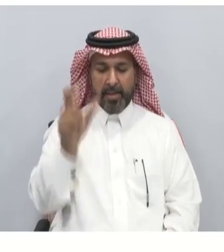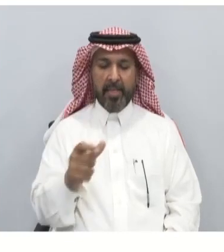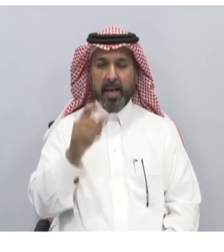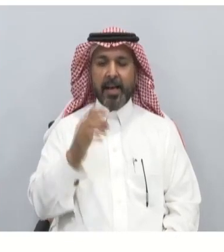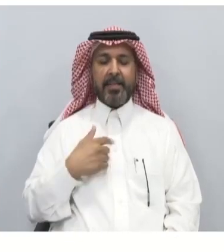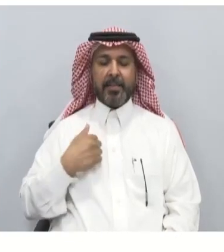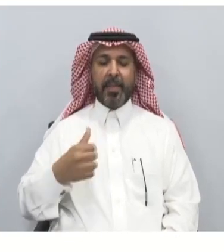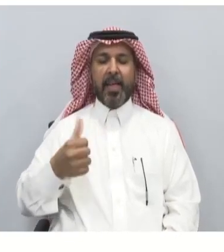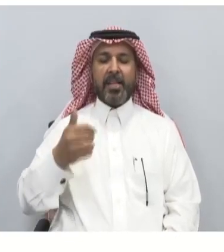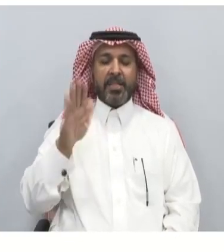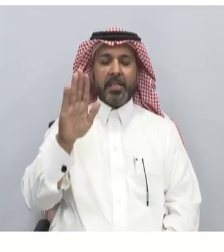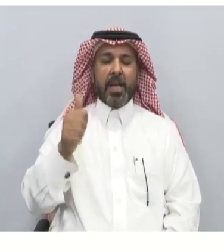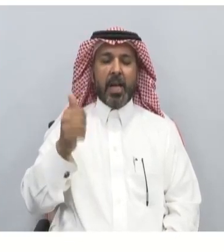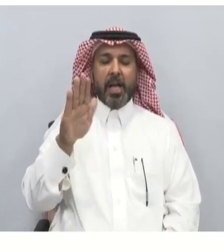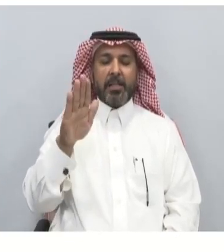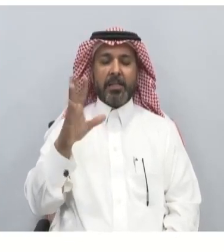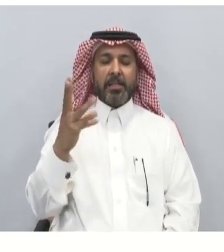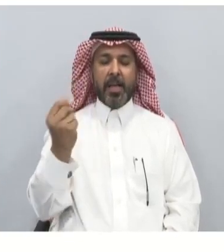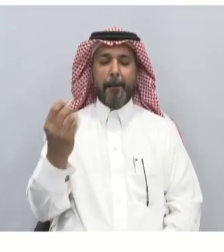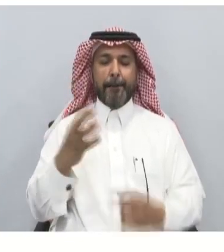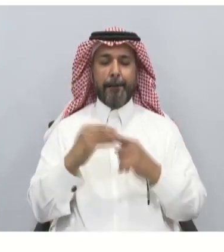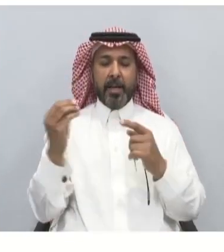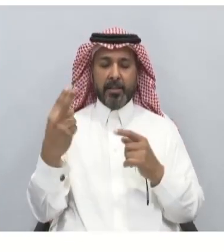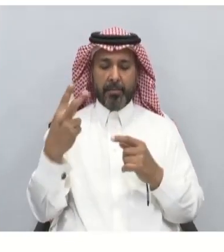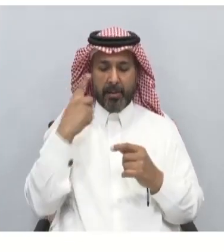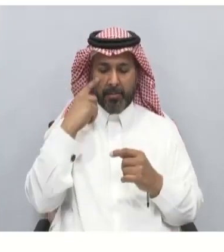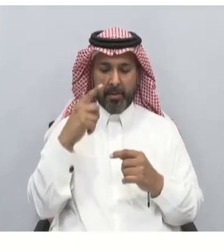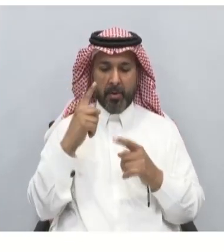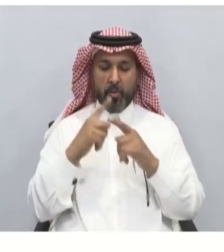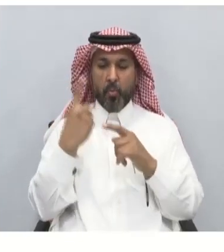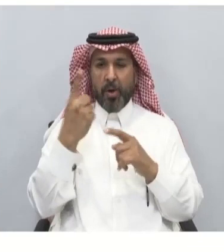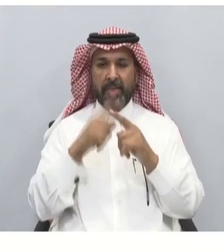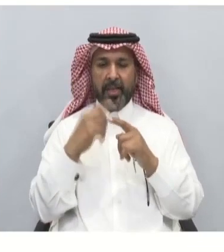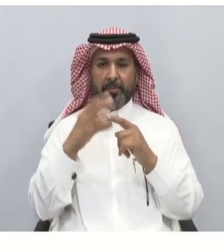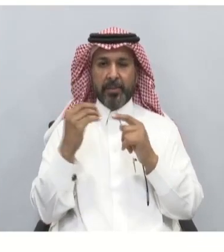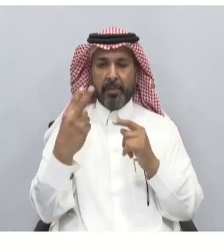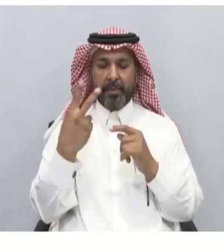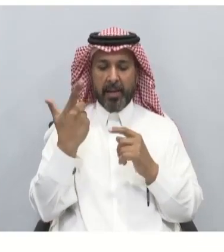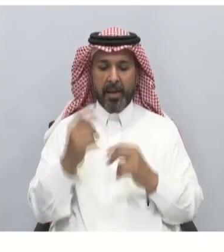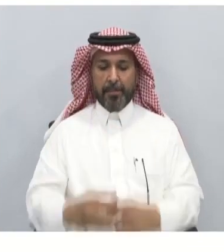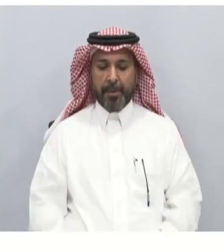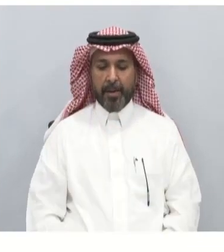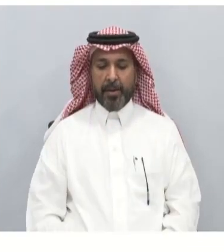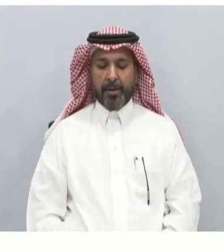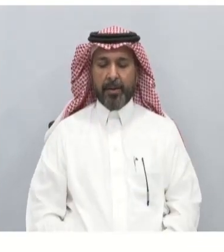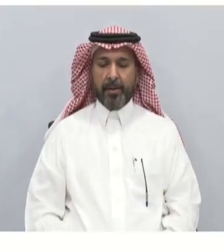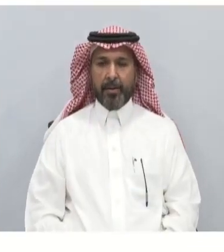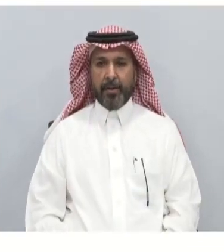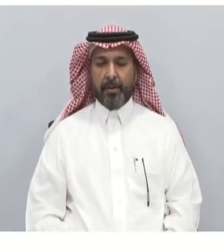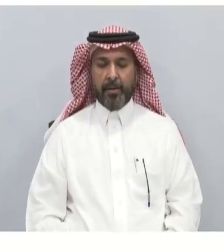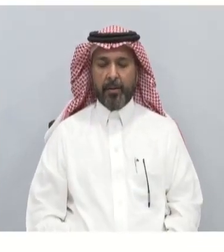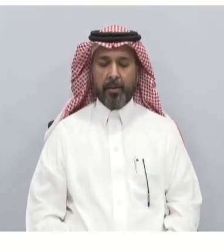الأساس اللي هو سالب 2، لو ضربنا 1 في سالب 2 طبعا الان لو قلنا ان اللي